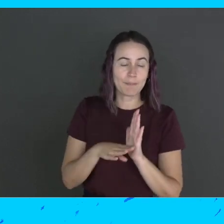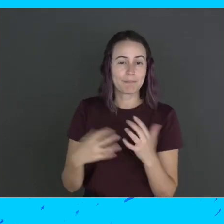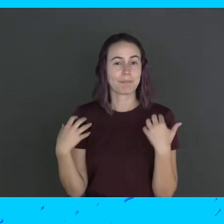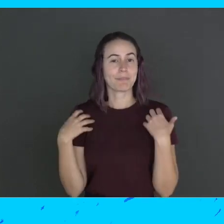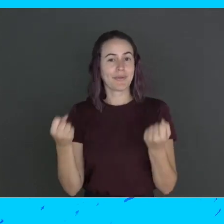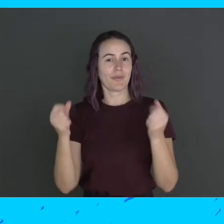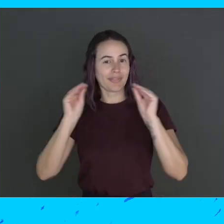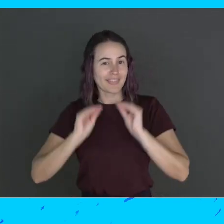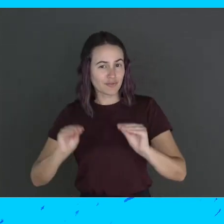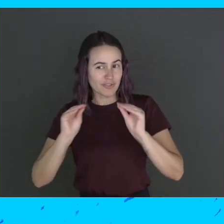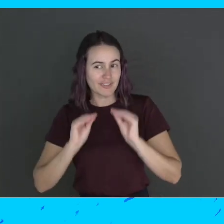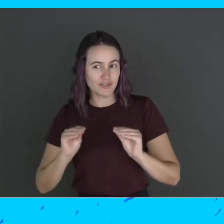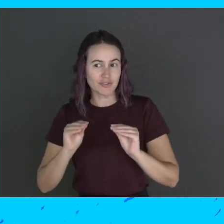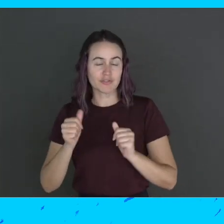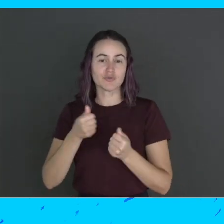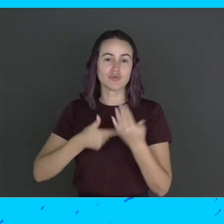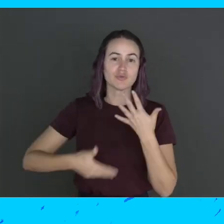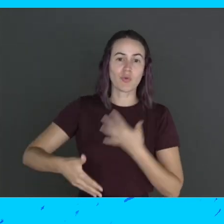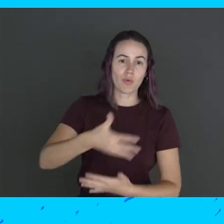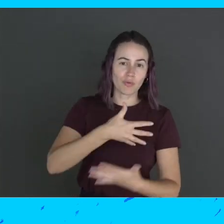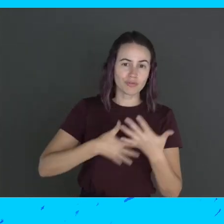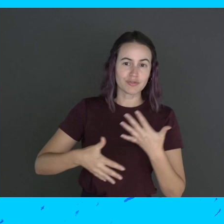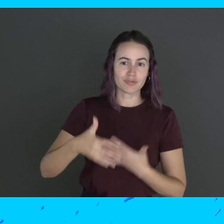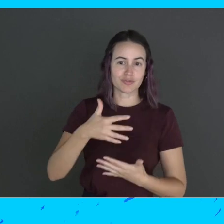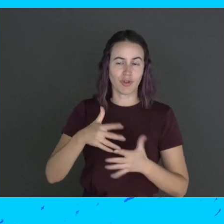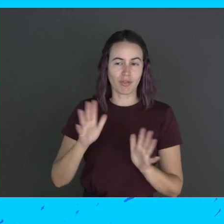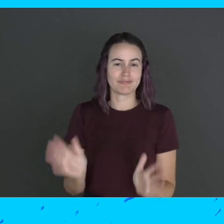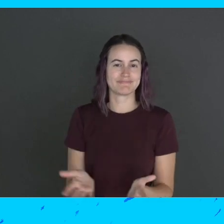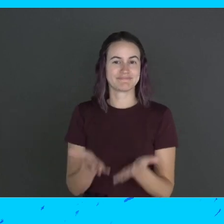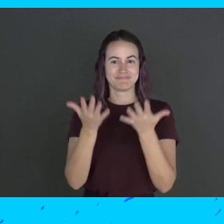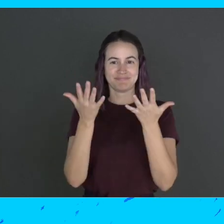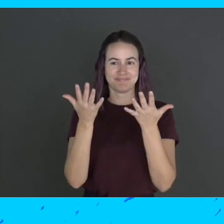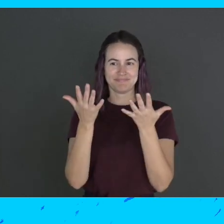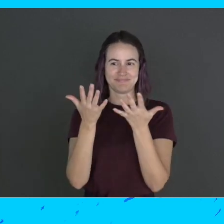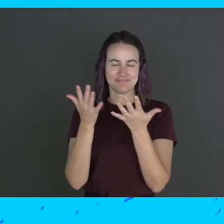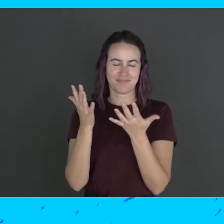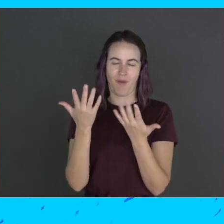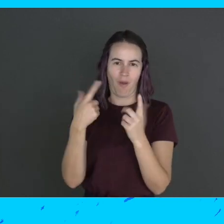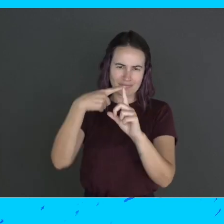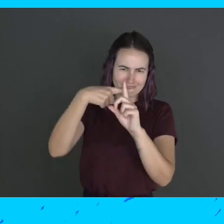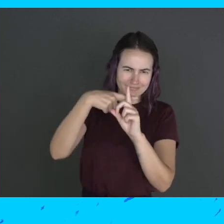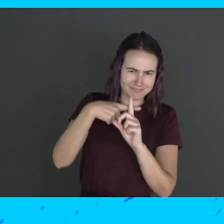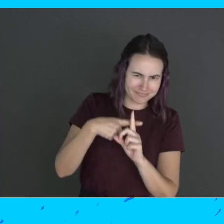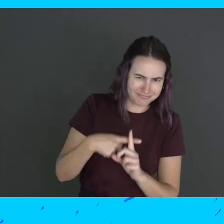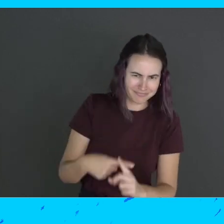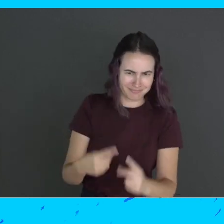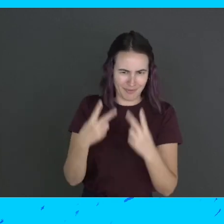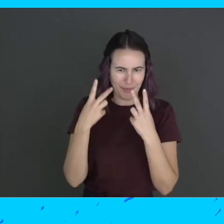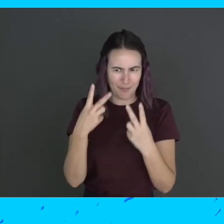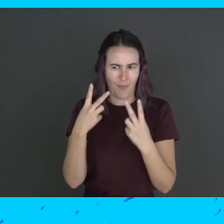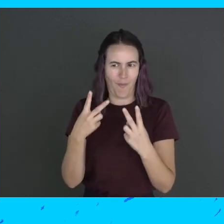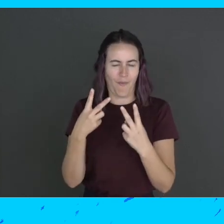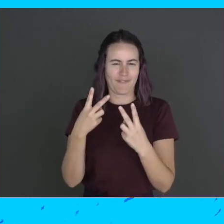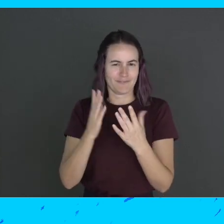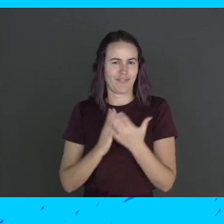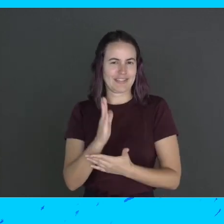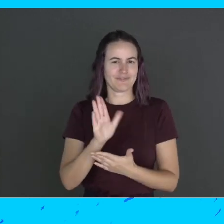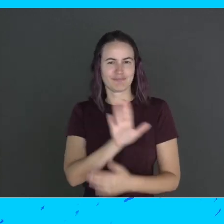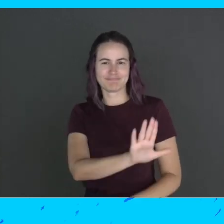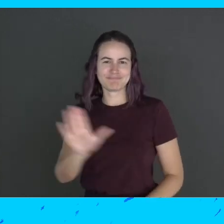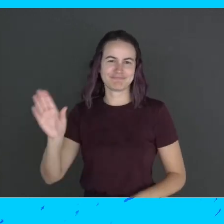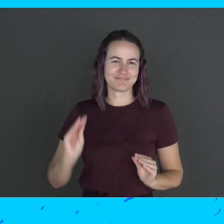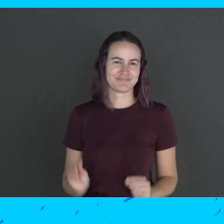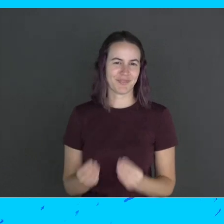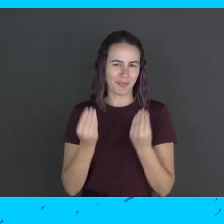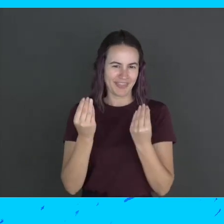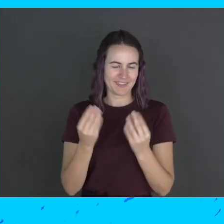l'organisation de l'ambassade qui se concentre sur les problèmes de reproduction, sida,